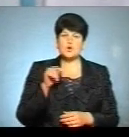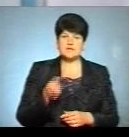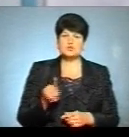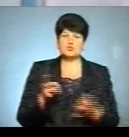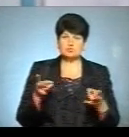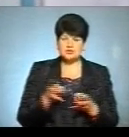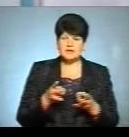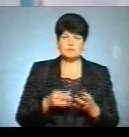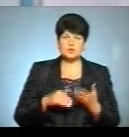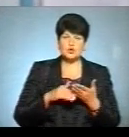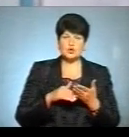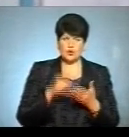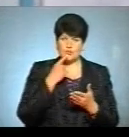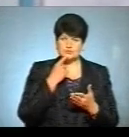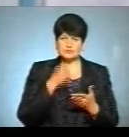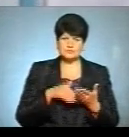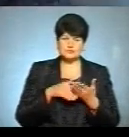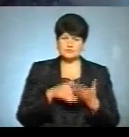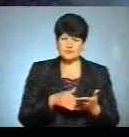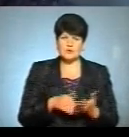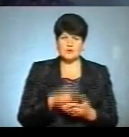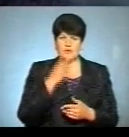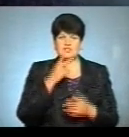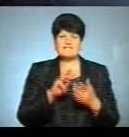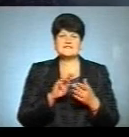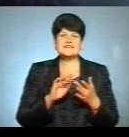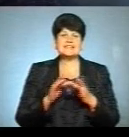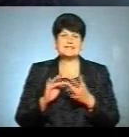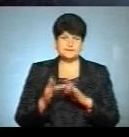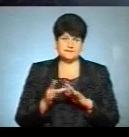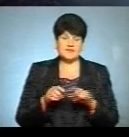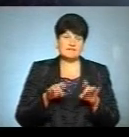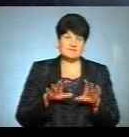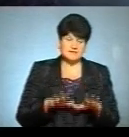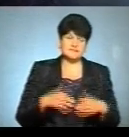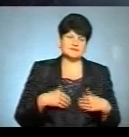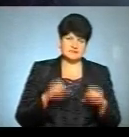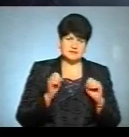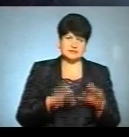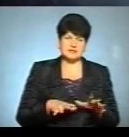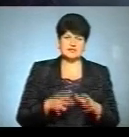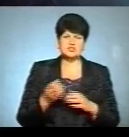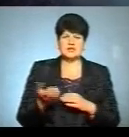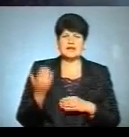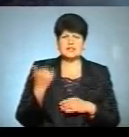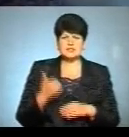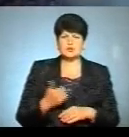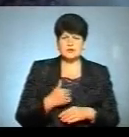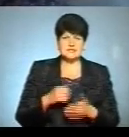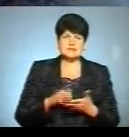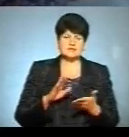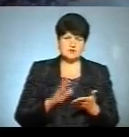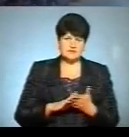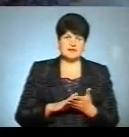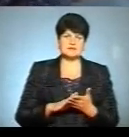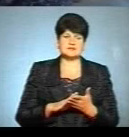донори, студентка Олеся Липак побачила у соцмережах. Вирішила нарешті наважитися і здати. Бо ще раніше хотіла, зареєструвалася